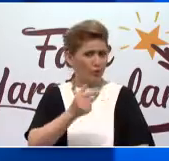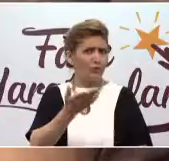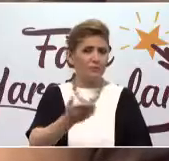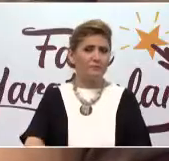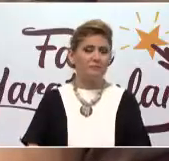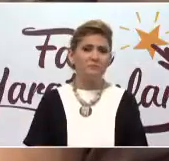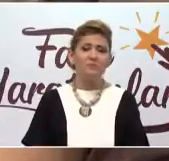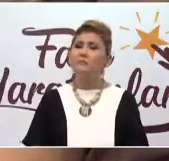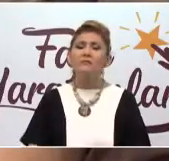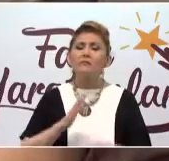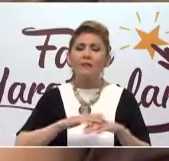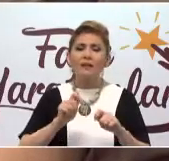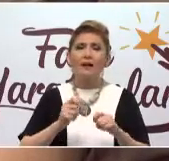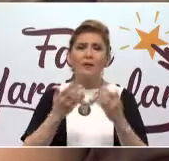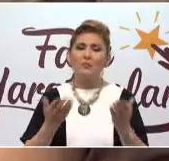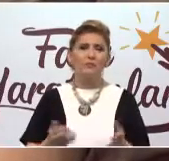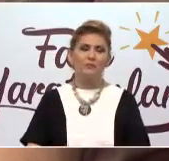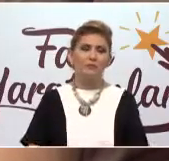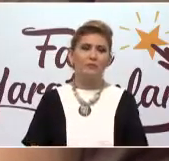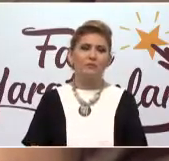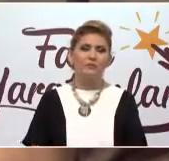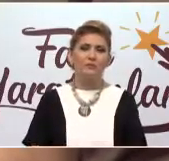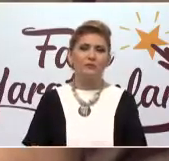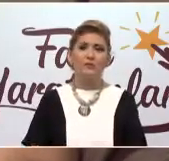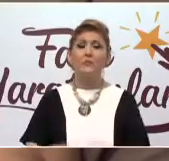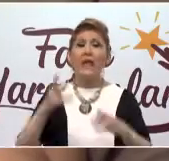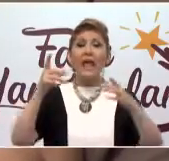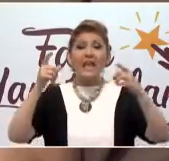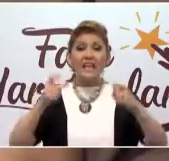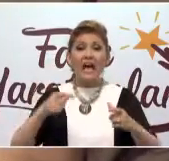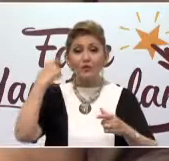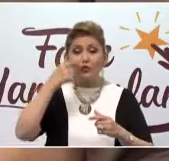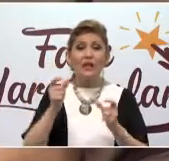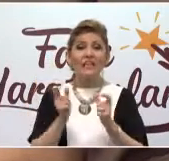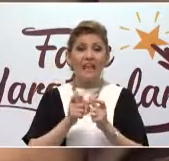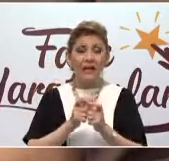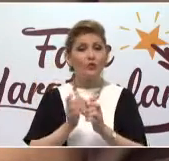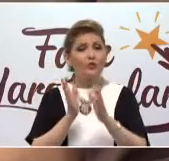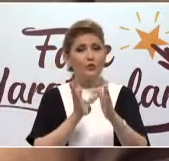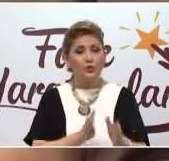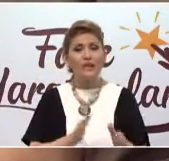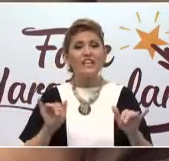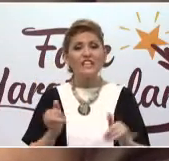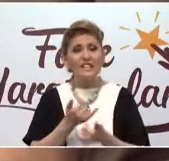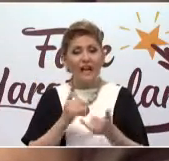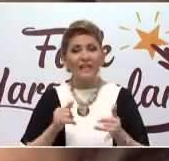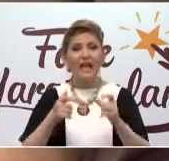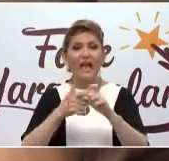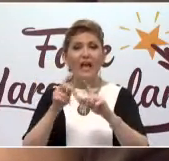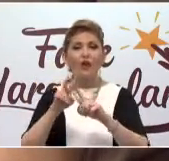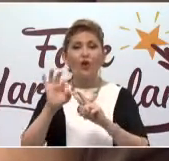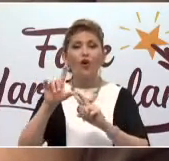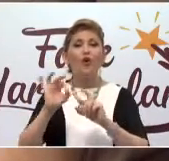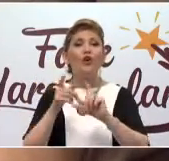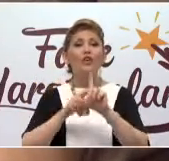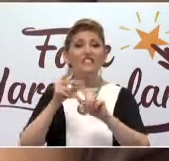evet. Ne yapıyorsunuz Hüseyin Bey? Yeryüzü Derneği sürdürülebilir, şenlikli, ekolojik yaşam